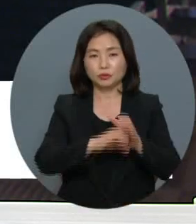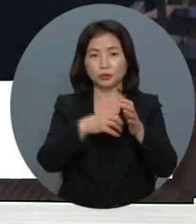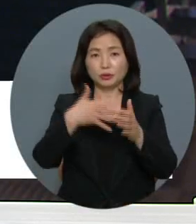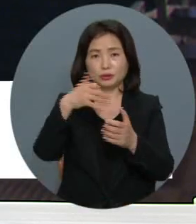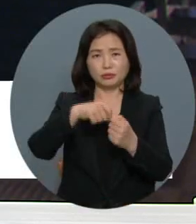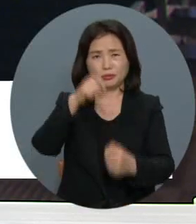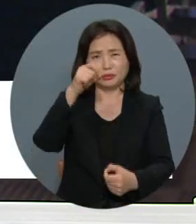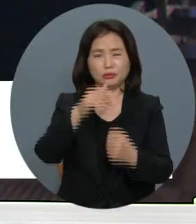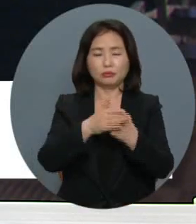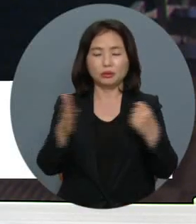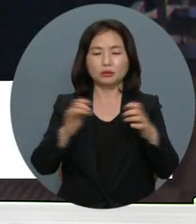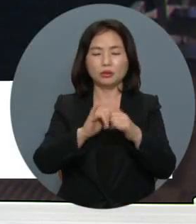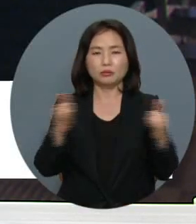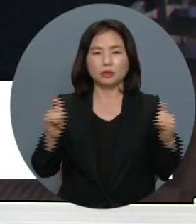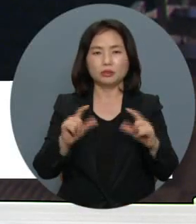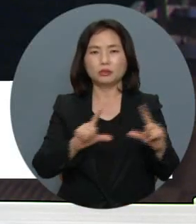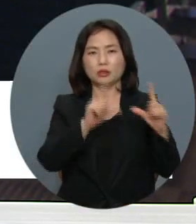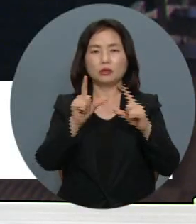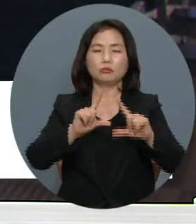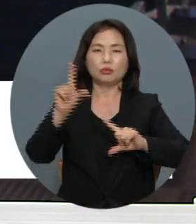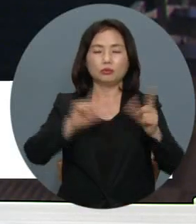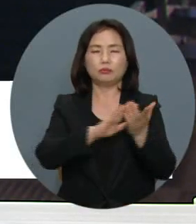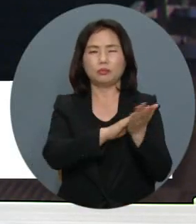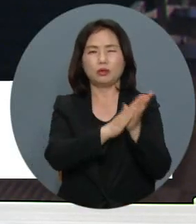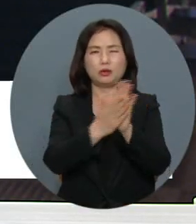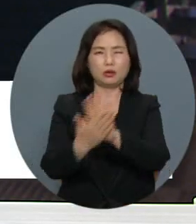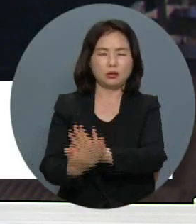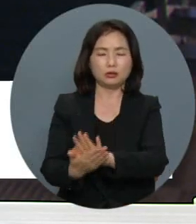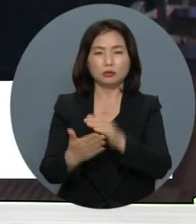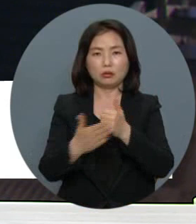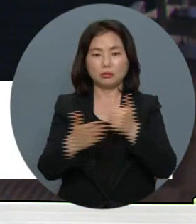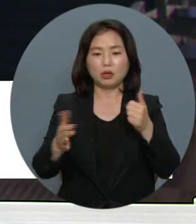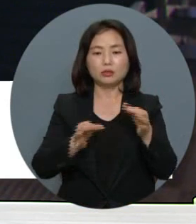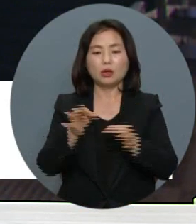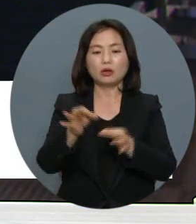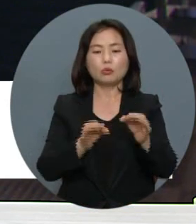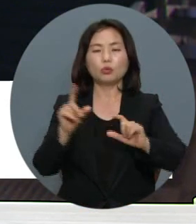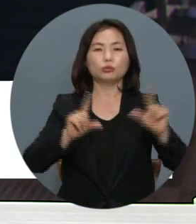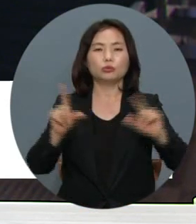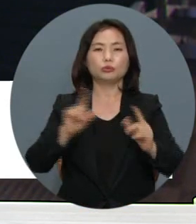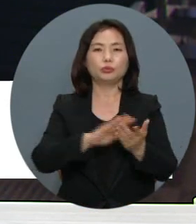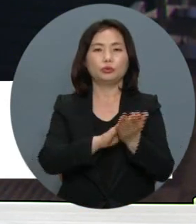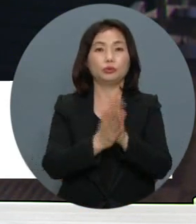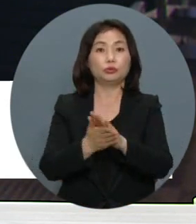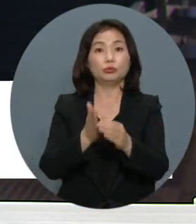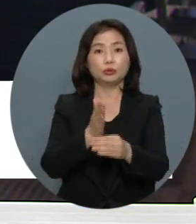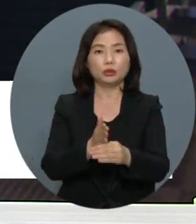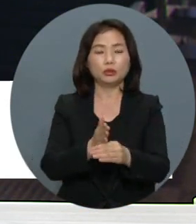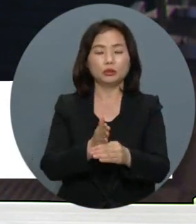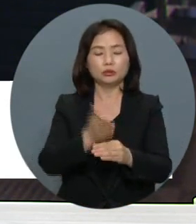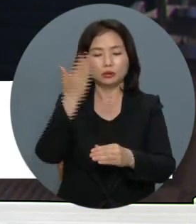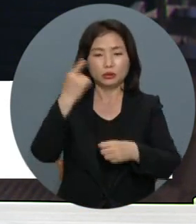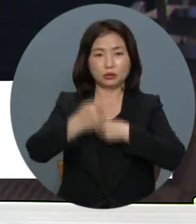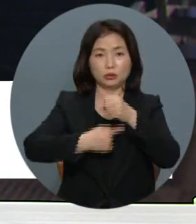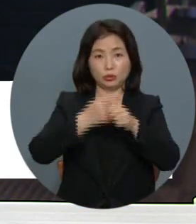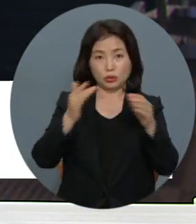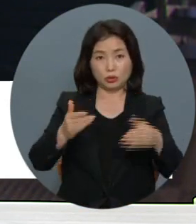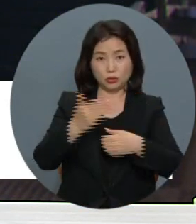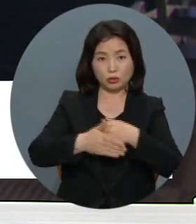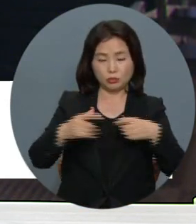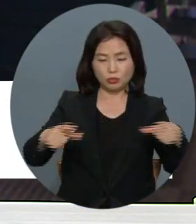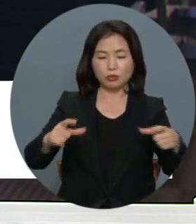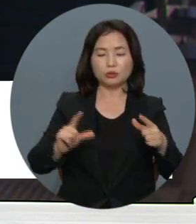코로나19 장기화로 사람들의 생활 패턴이 급변하면서 지역 상권도 변화하고 있습니다. 지난 1년 동안 대구